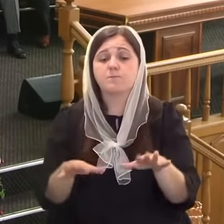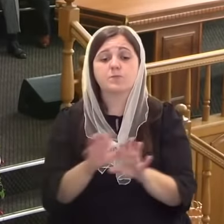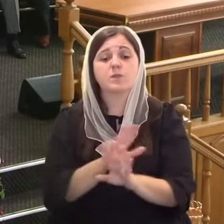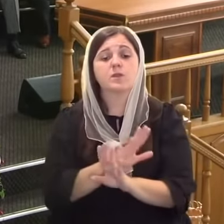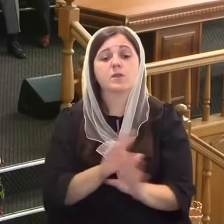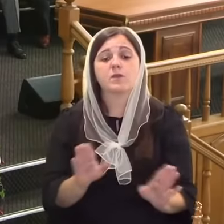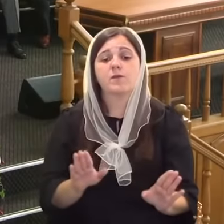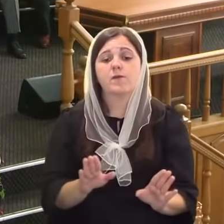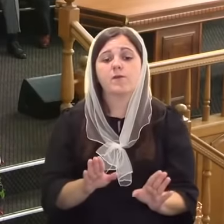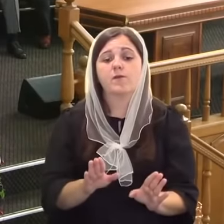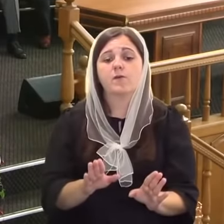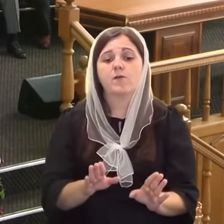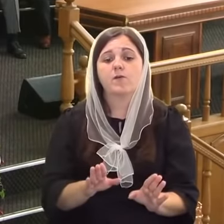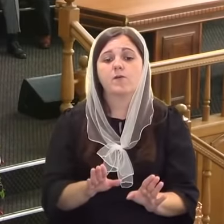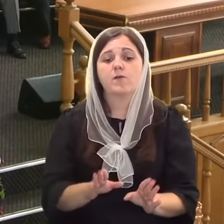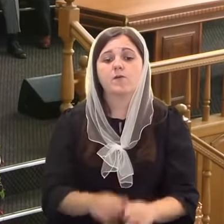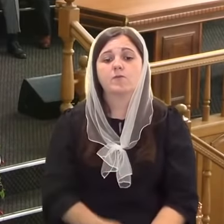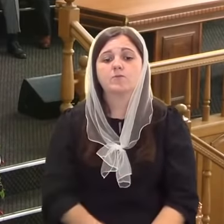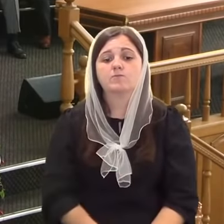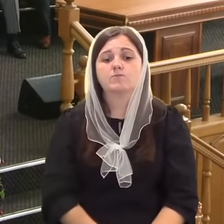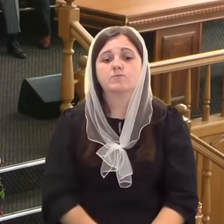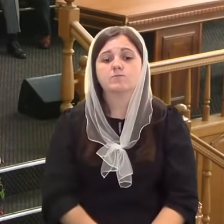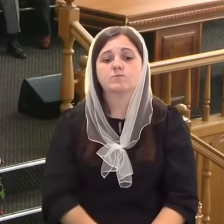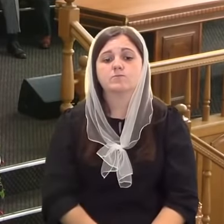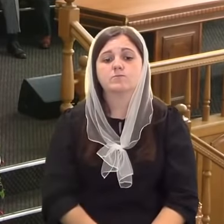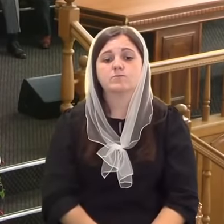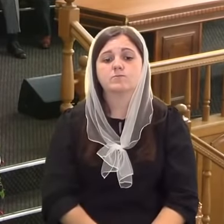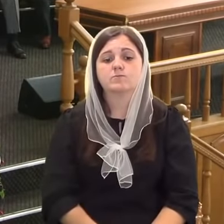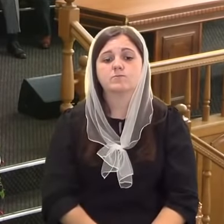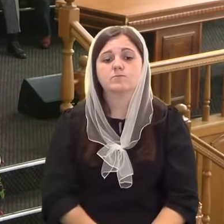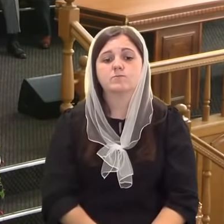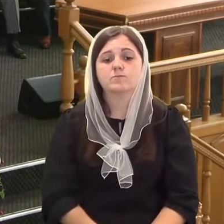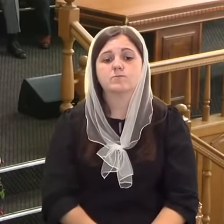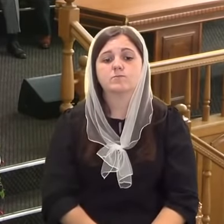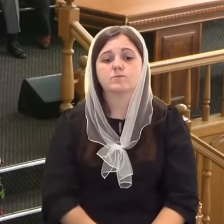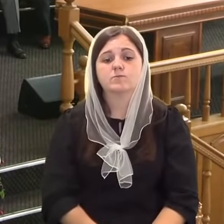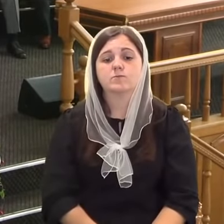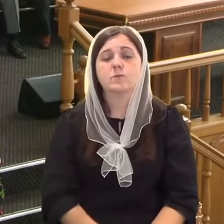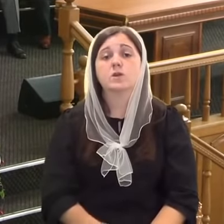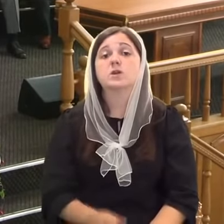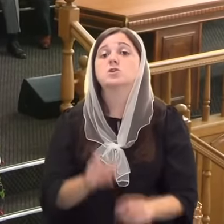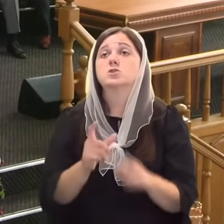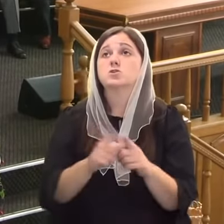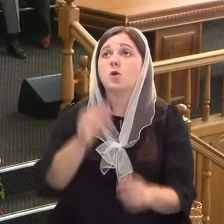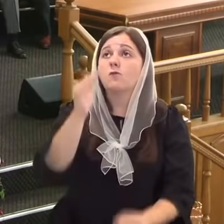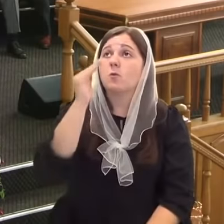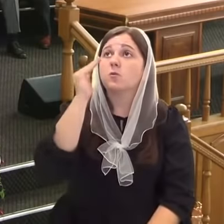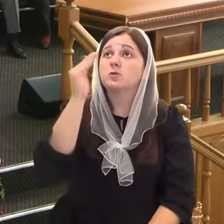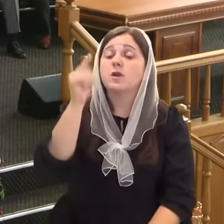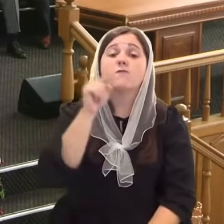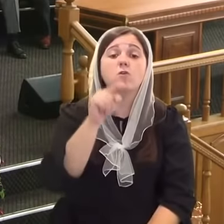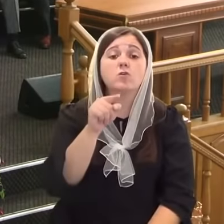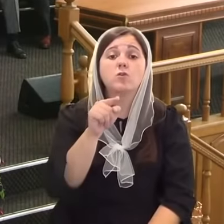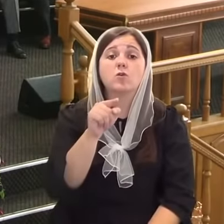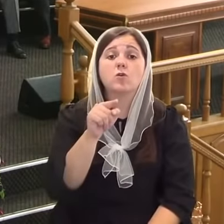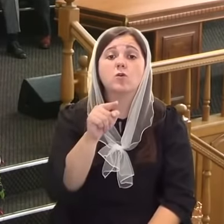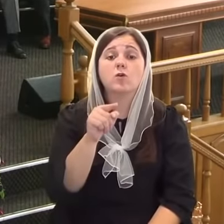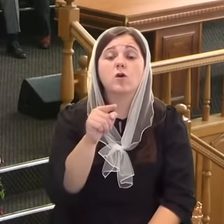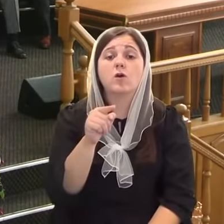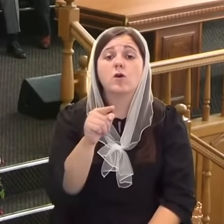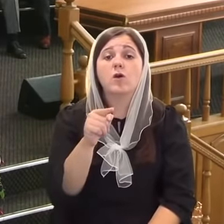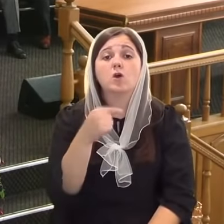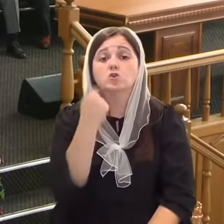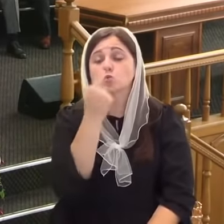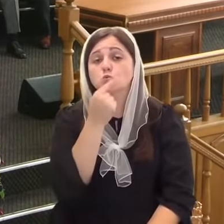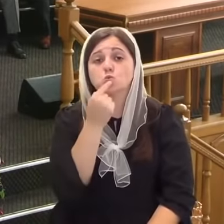возвращаются тщетным. Это Исаия 55, 10 стих. Да и Слово Мое, говорит Бог, оно не выходит